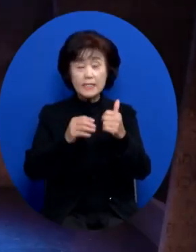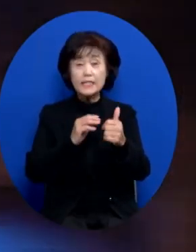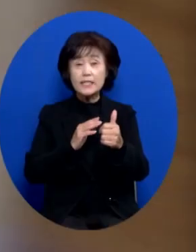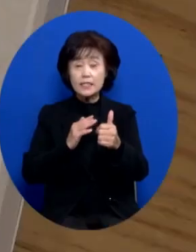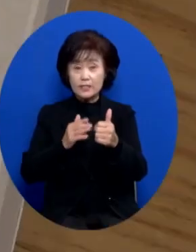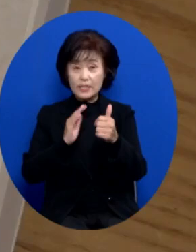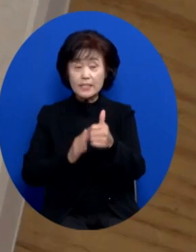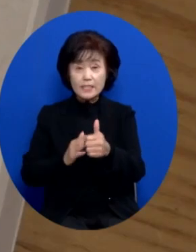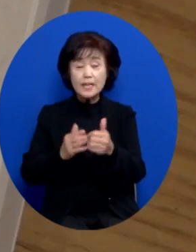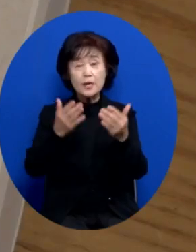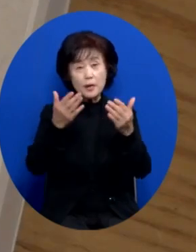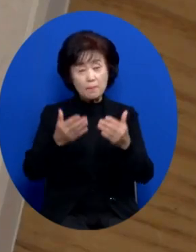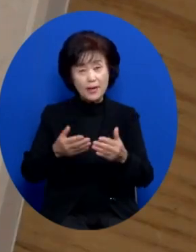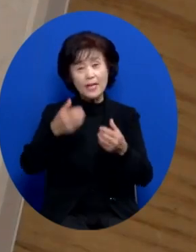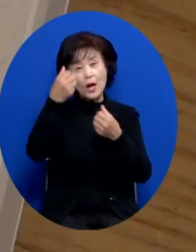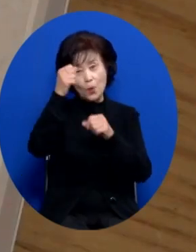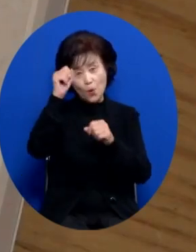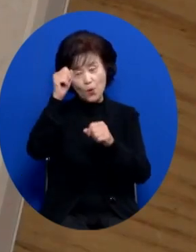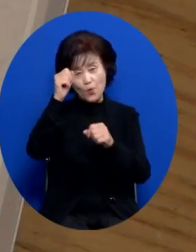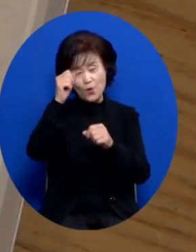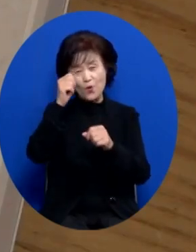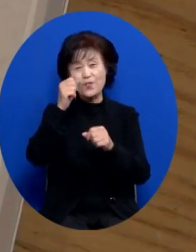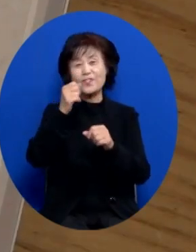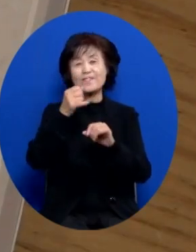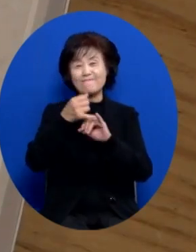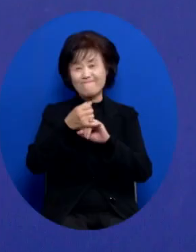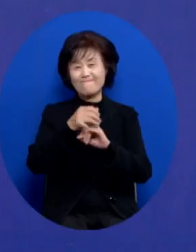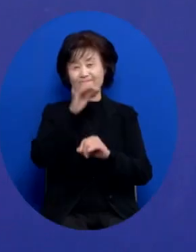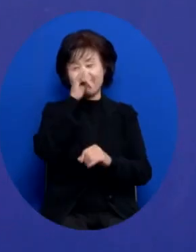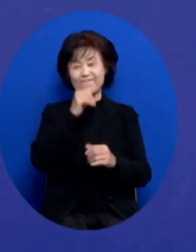있습니다. CTS 뉴스 이가영입니다.